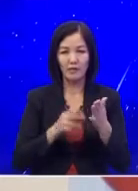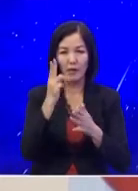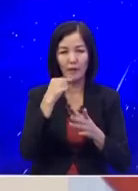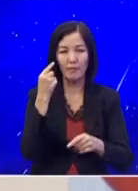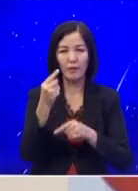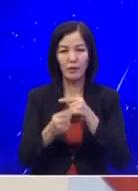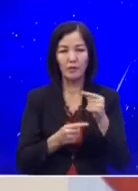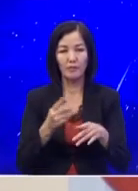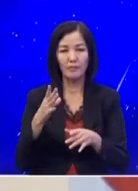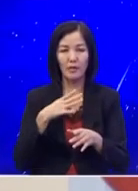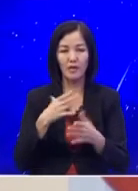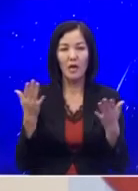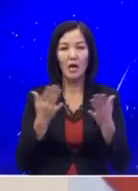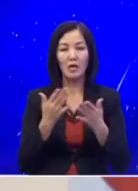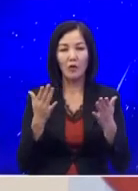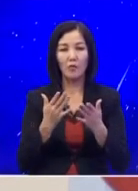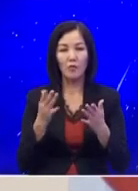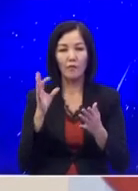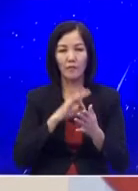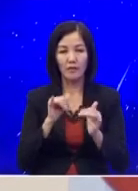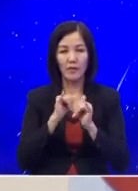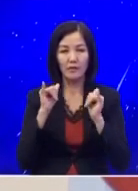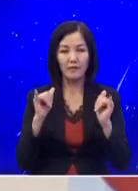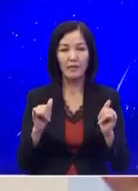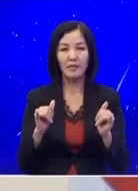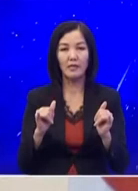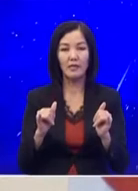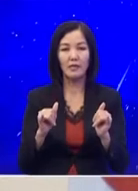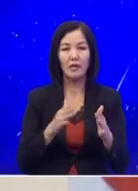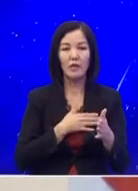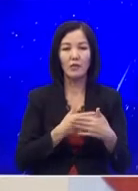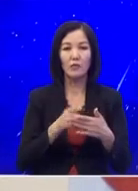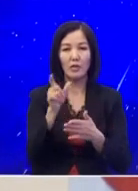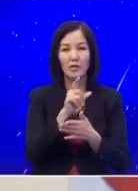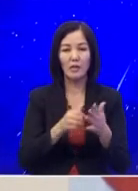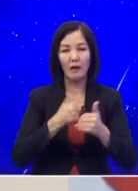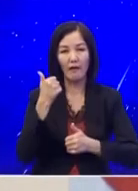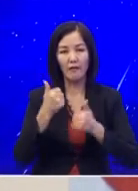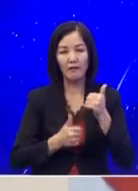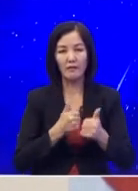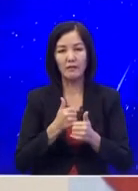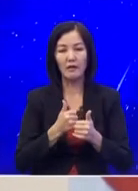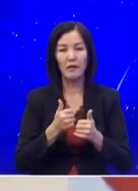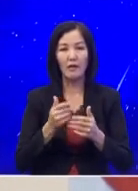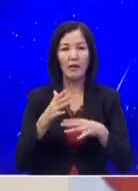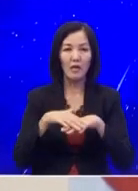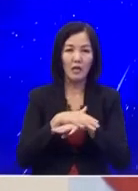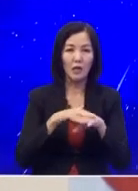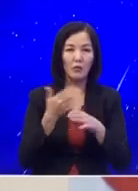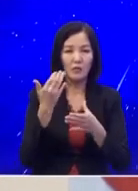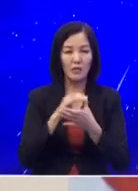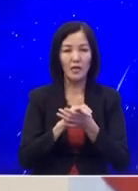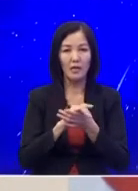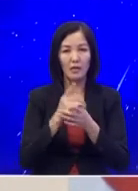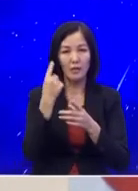предков. Такой смысл он вкладывал во все свои выступления во времена, когда участвовал на айтысах. Этим он и запомнился обществу. Истинный патриот своего